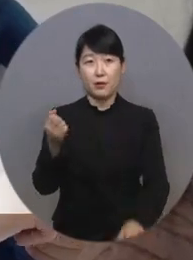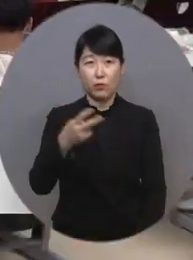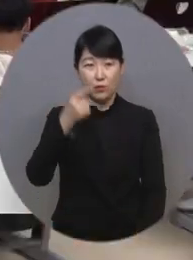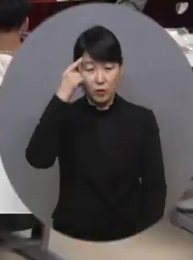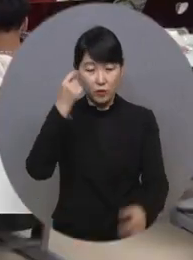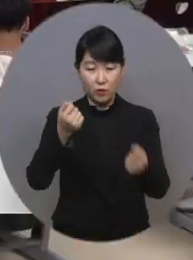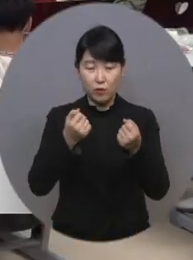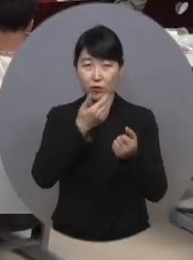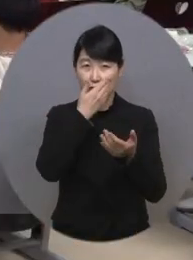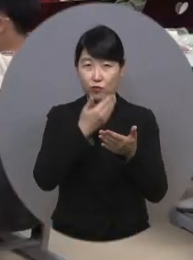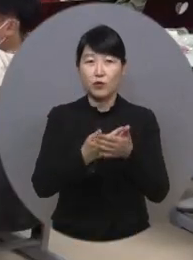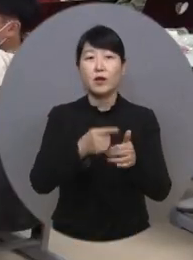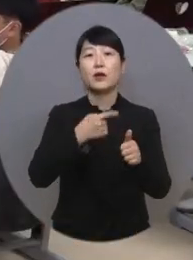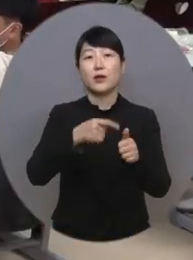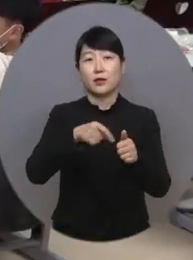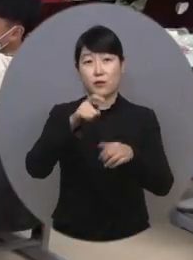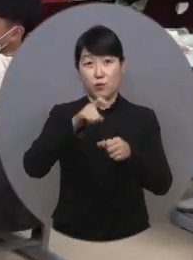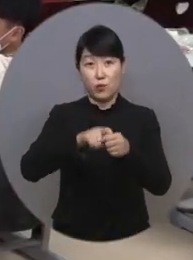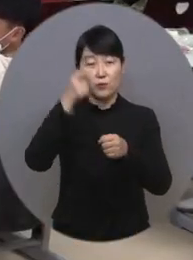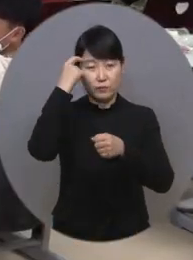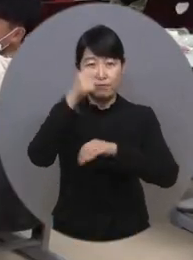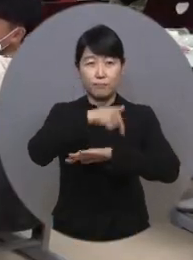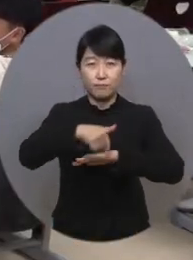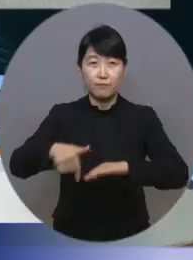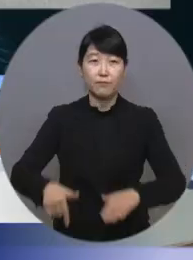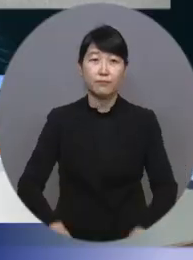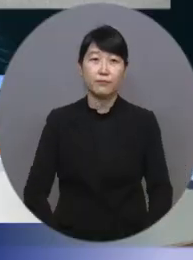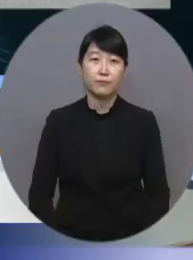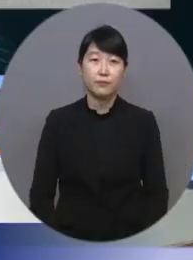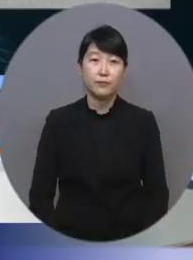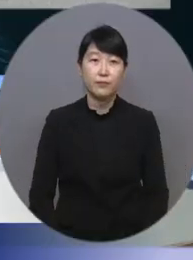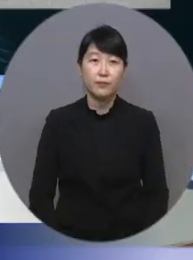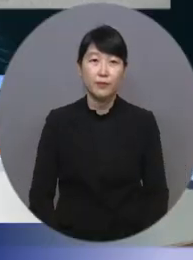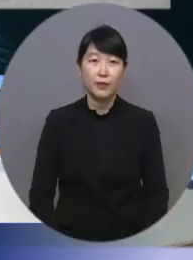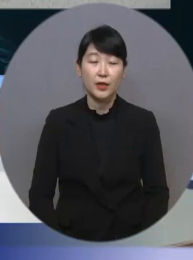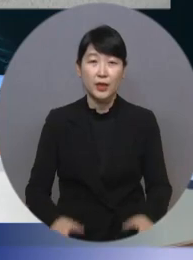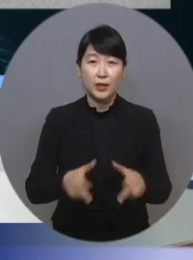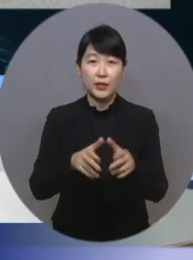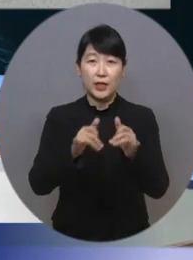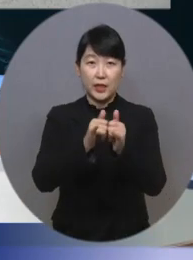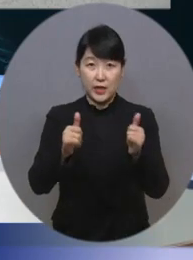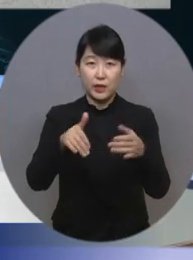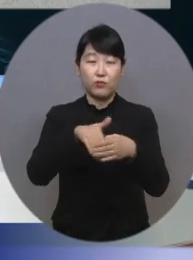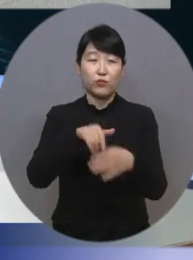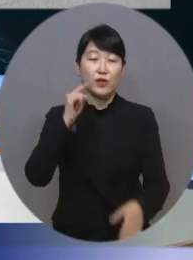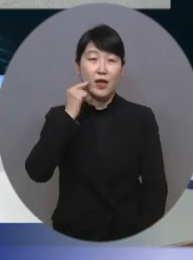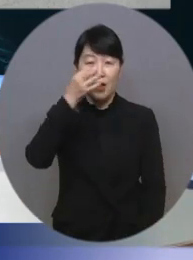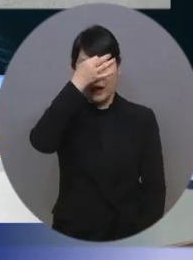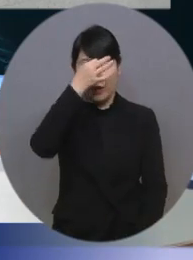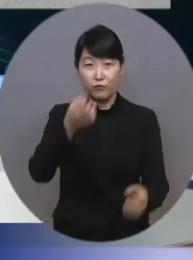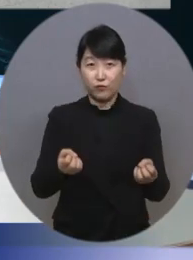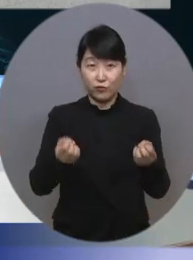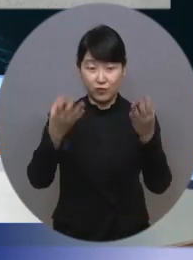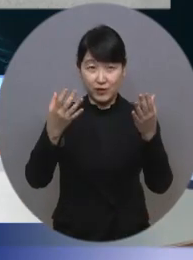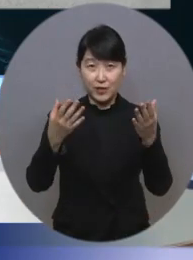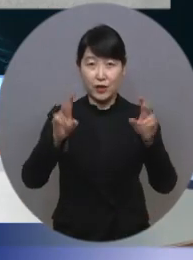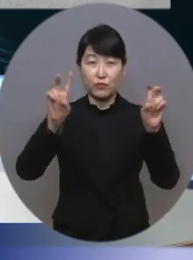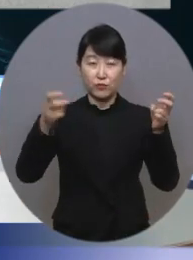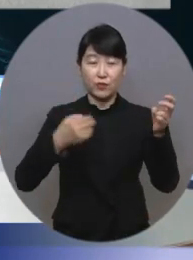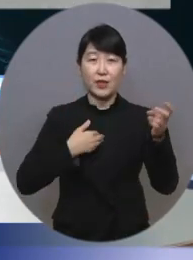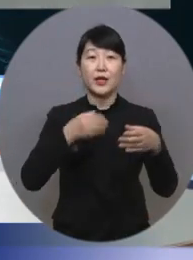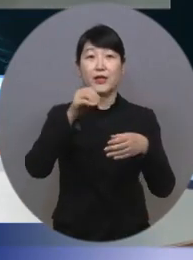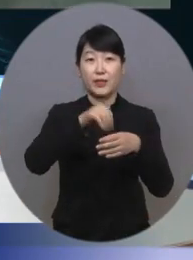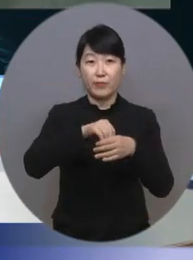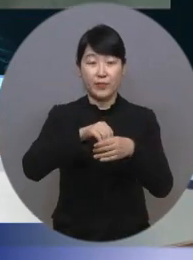정신건강의 중요성을 알리기 위해 기획됐습니다. 장애인 문화예술제 나를 담다가 경기도